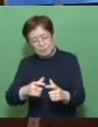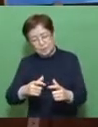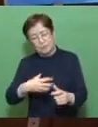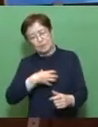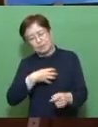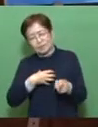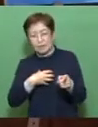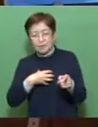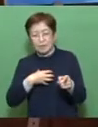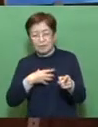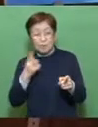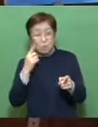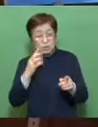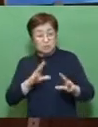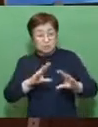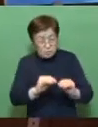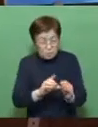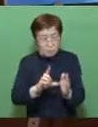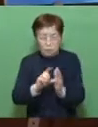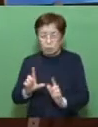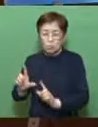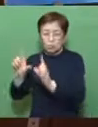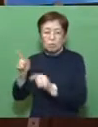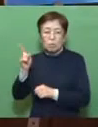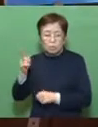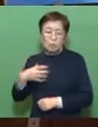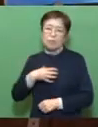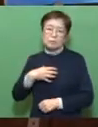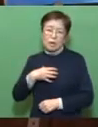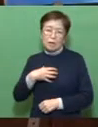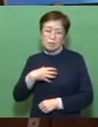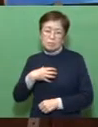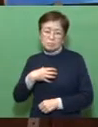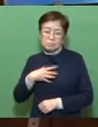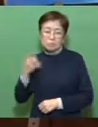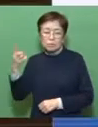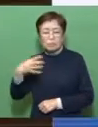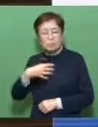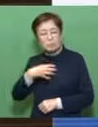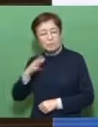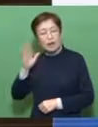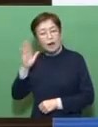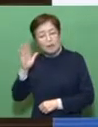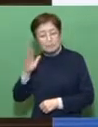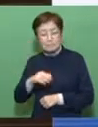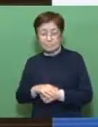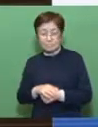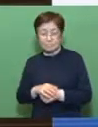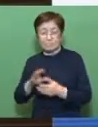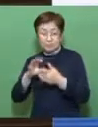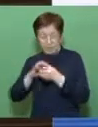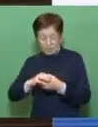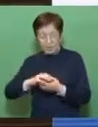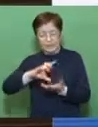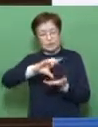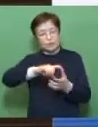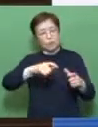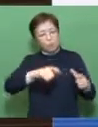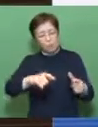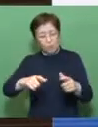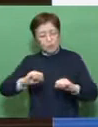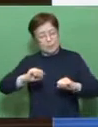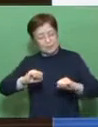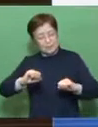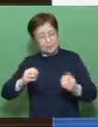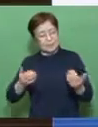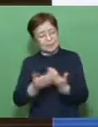と東京も崩崩れてしまう倒れてしまうというそういう懸念まで出てきてるだから地方を元気にしなきゃいけな